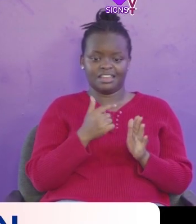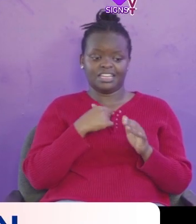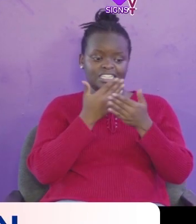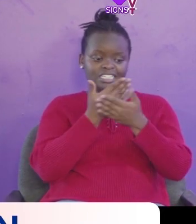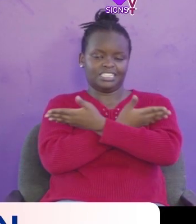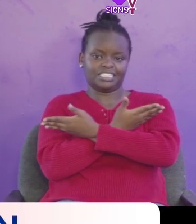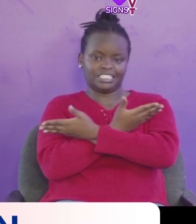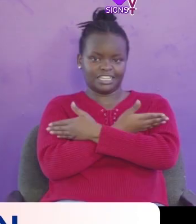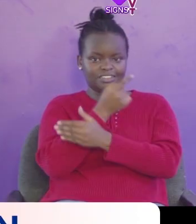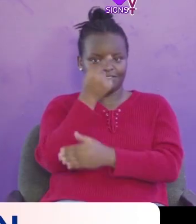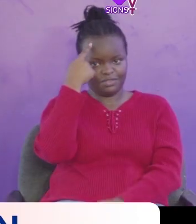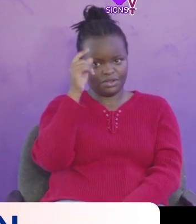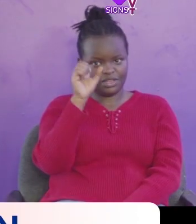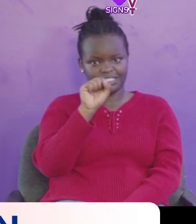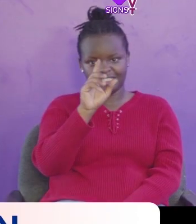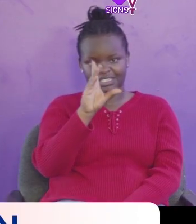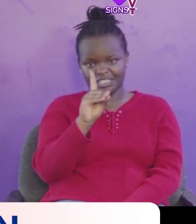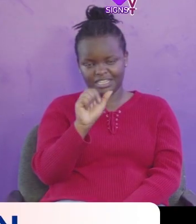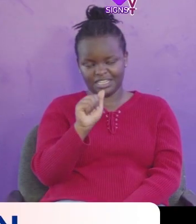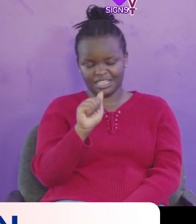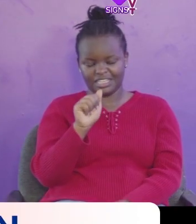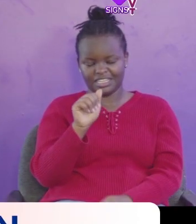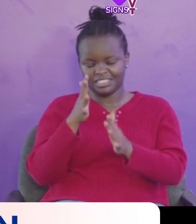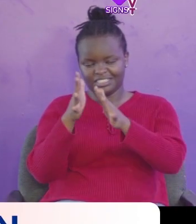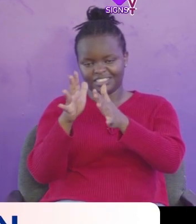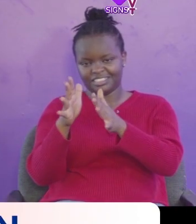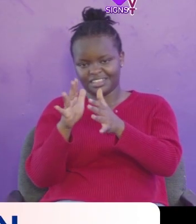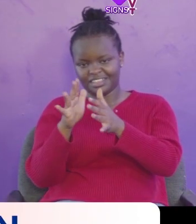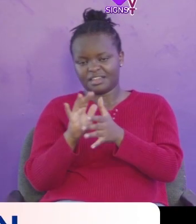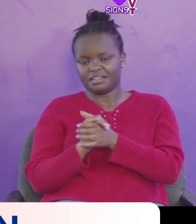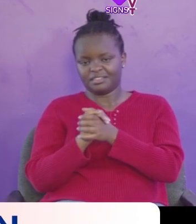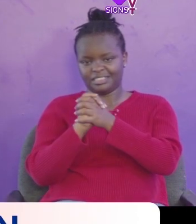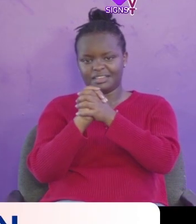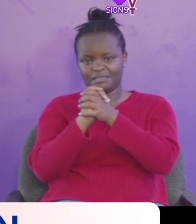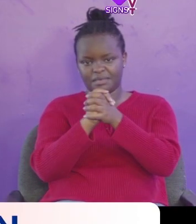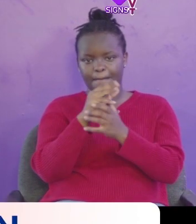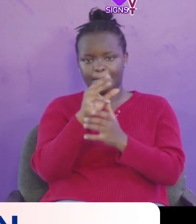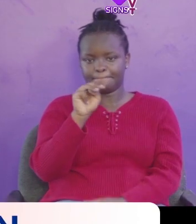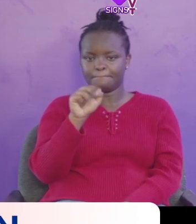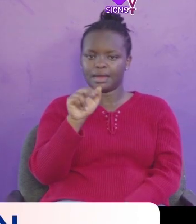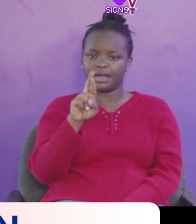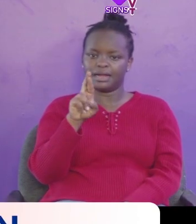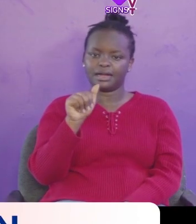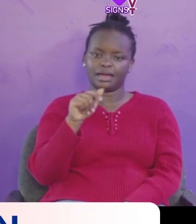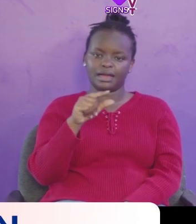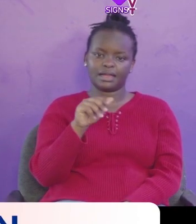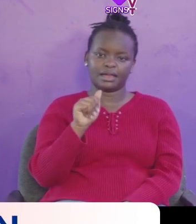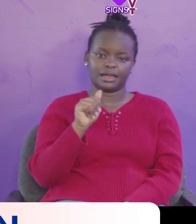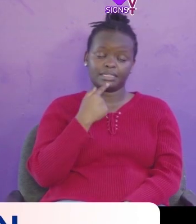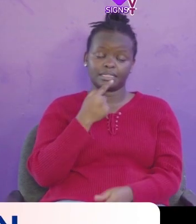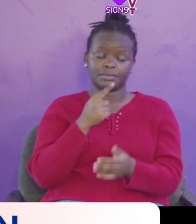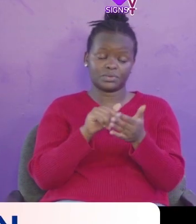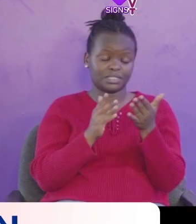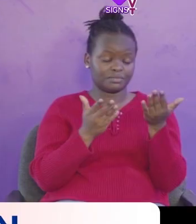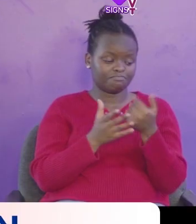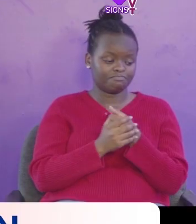SDA. Hii ni SDA. Tuma salamu kwa David Maraga. Nitawasalimia. In fact wanasemanga